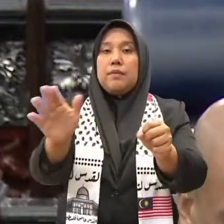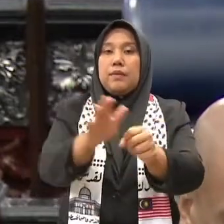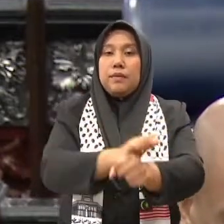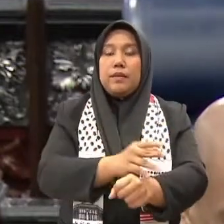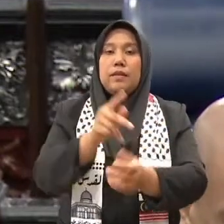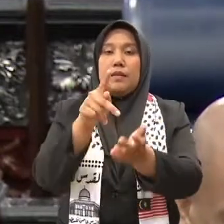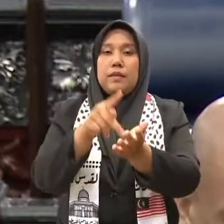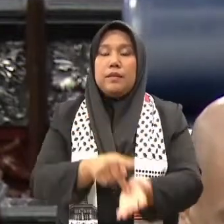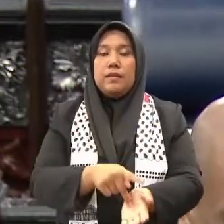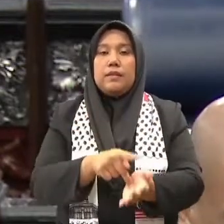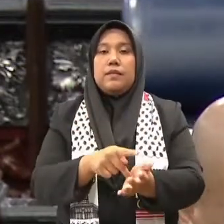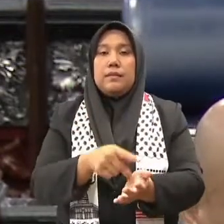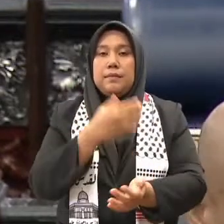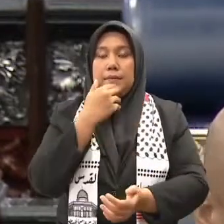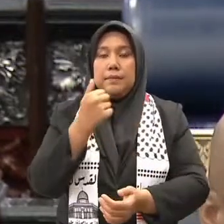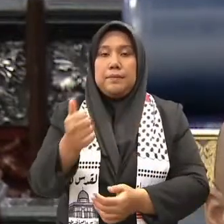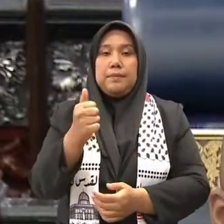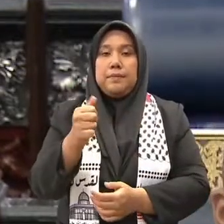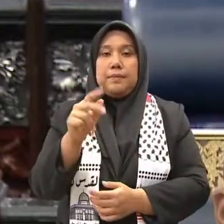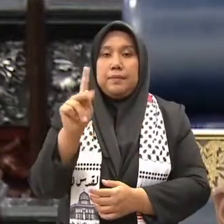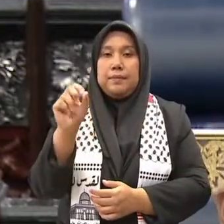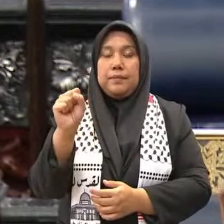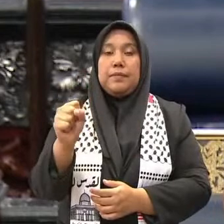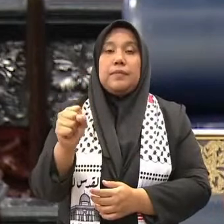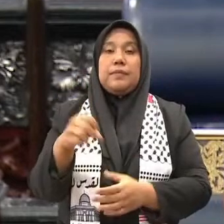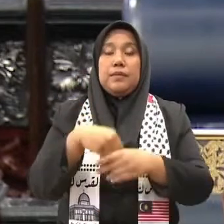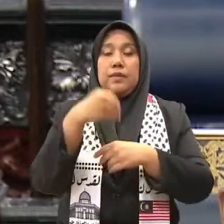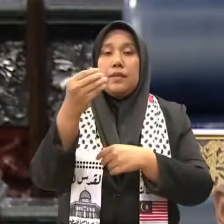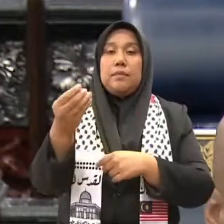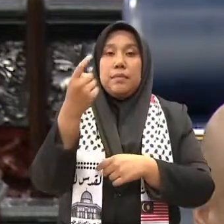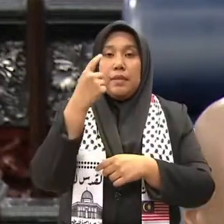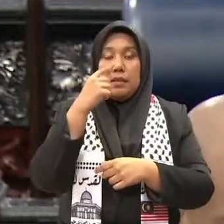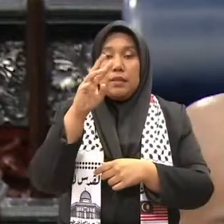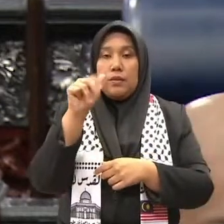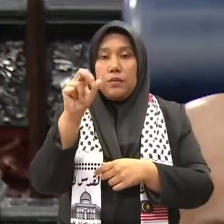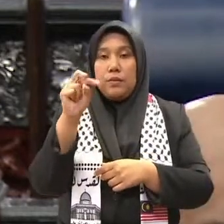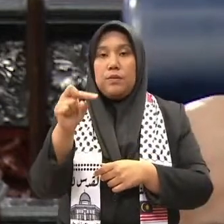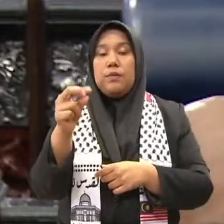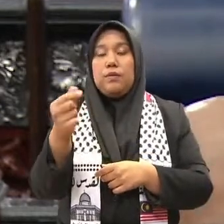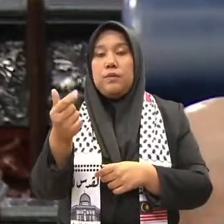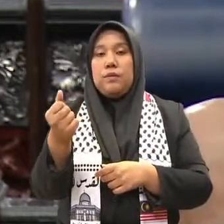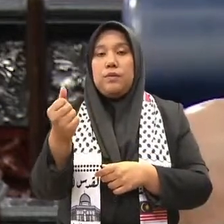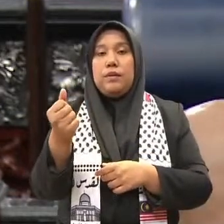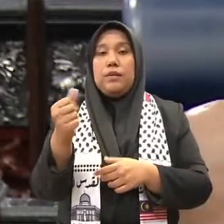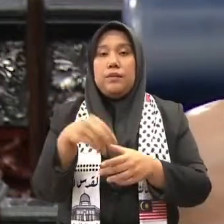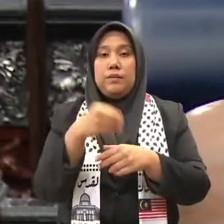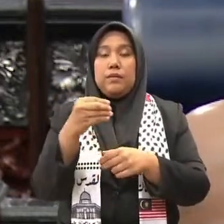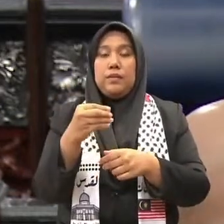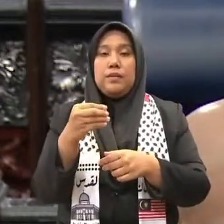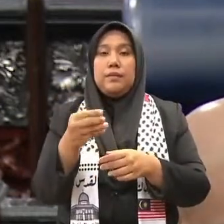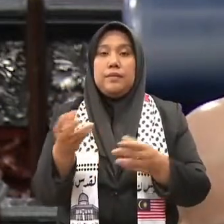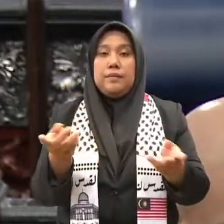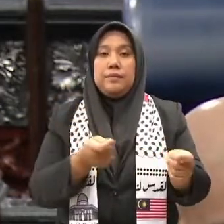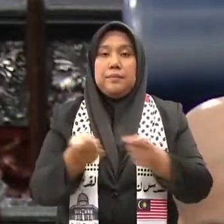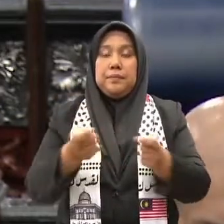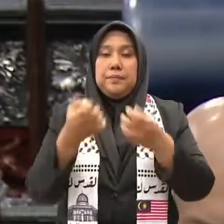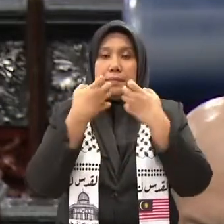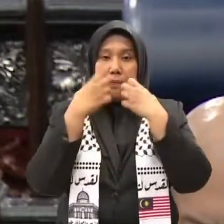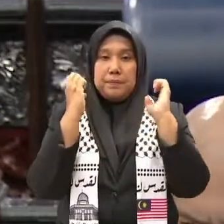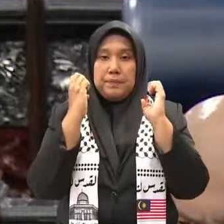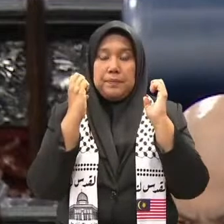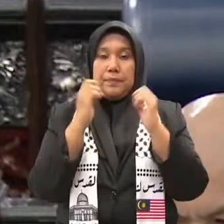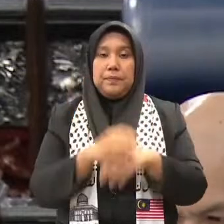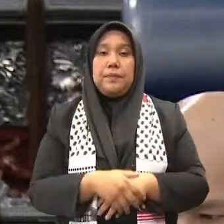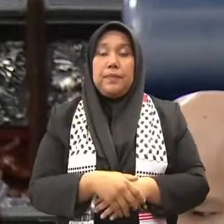manakala kos dan keperluan mata Wang asing diuruskan dengan cekap untuk makluman dalam keadaan pasaran kewangan